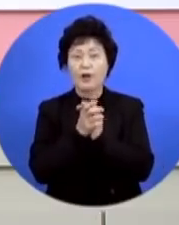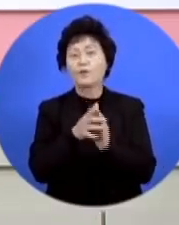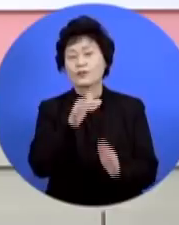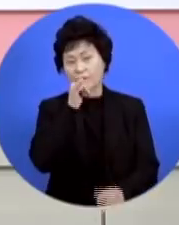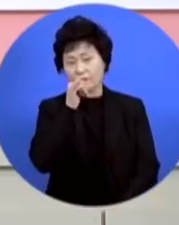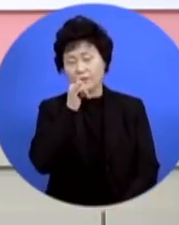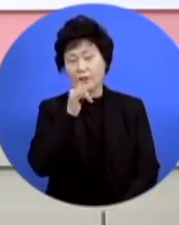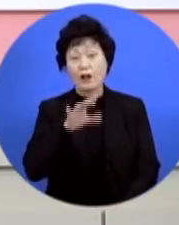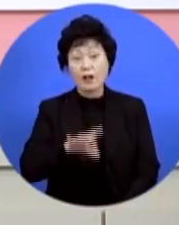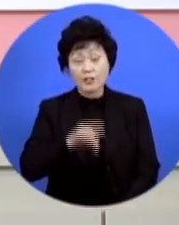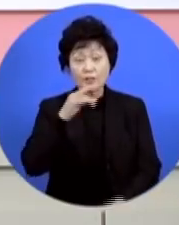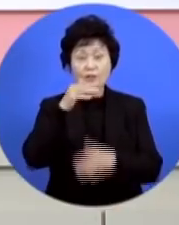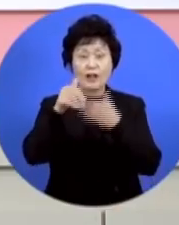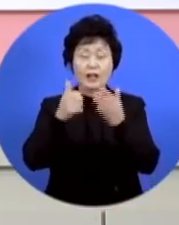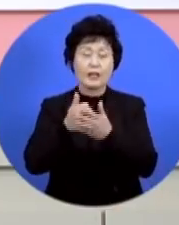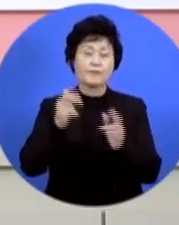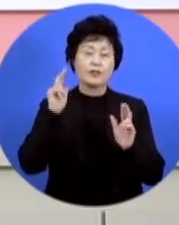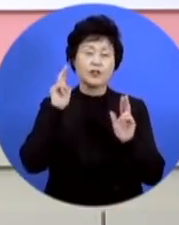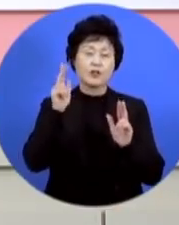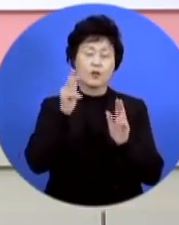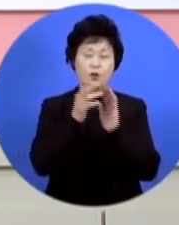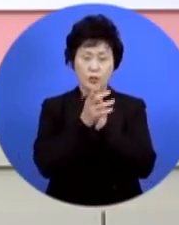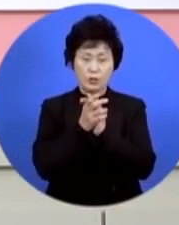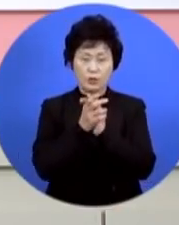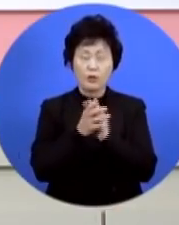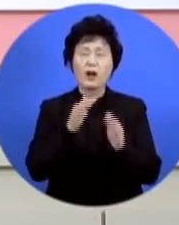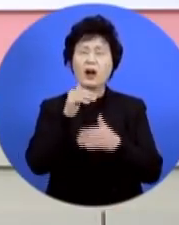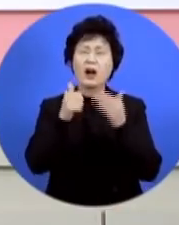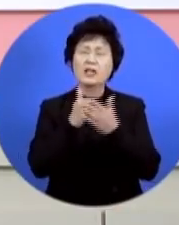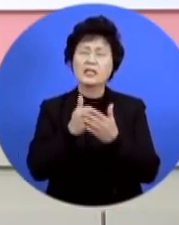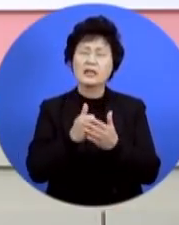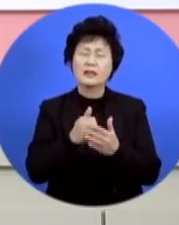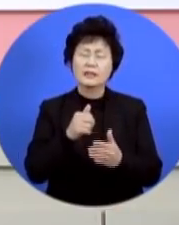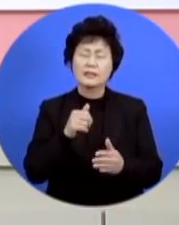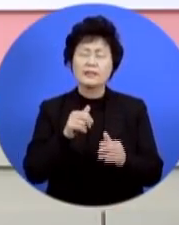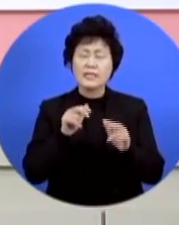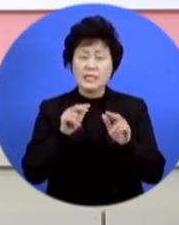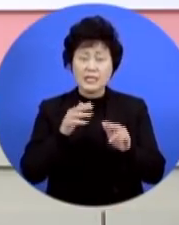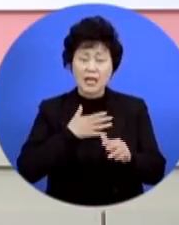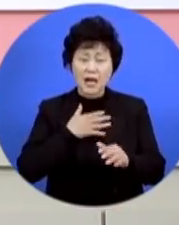썼어요. 이 위기를 극복해 주시면은